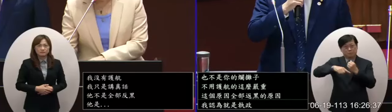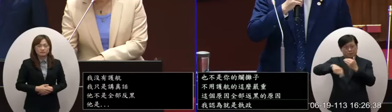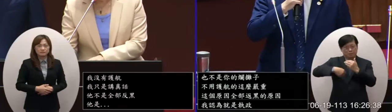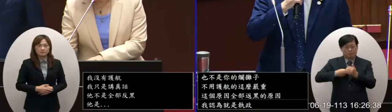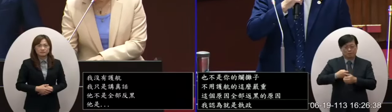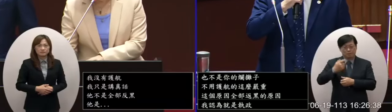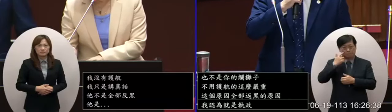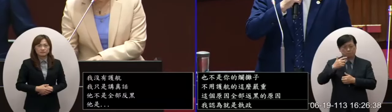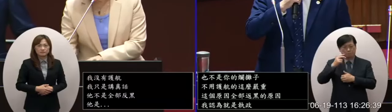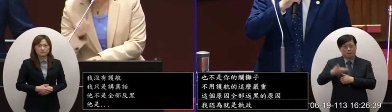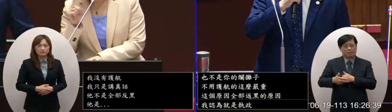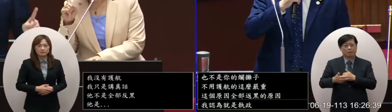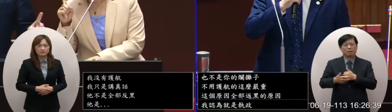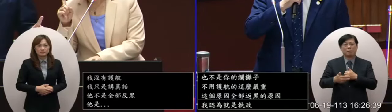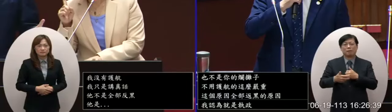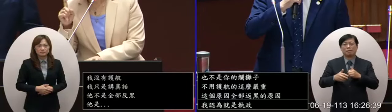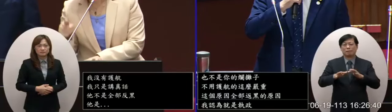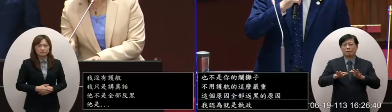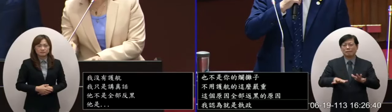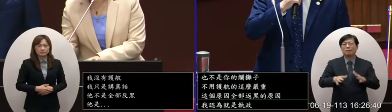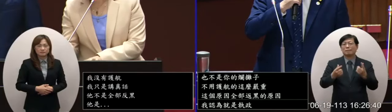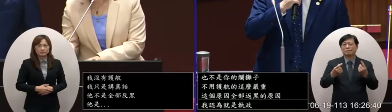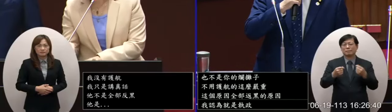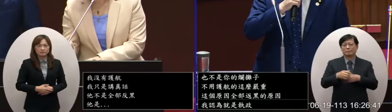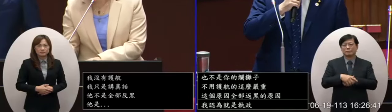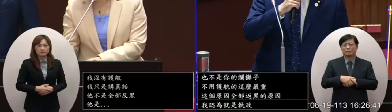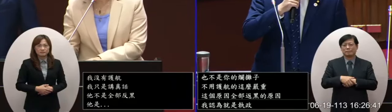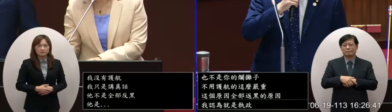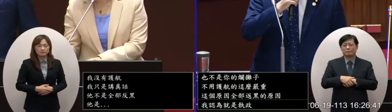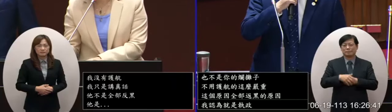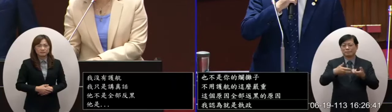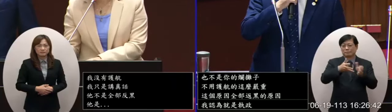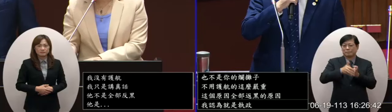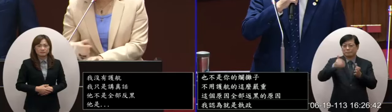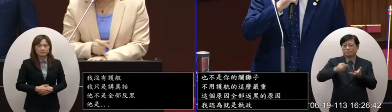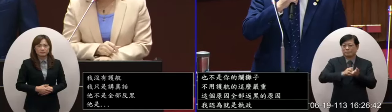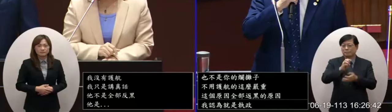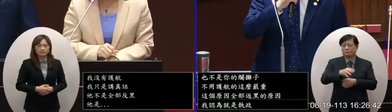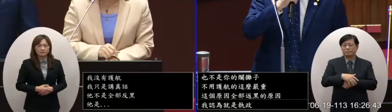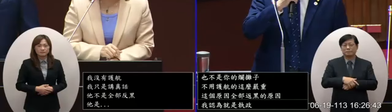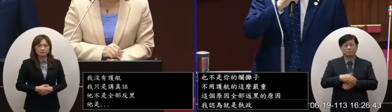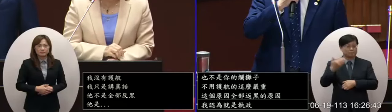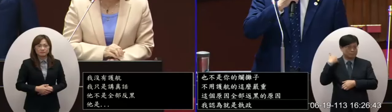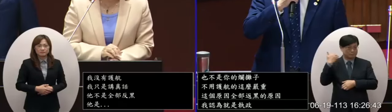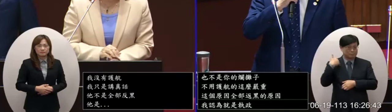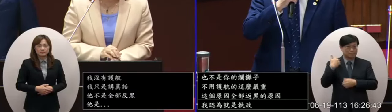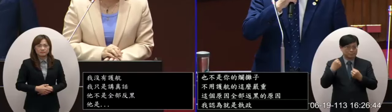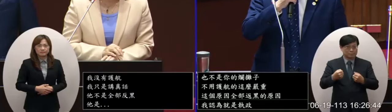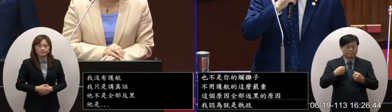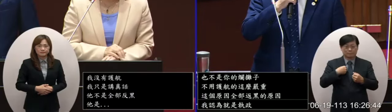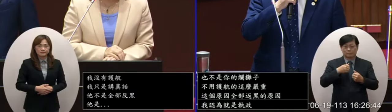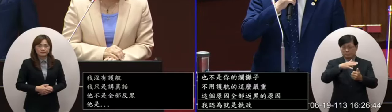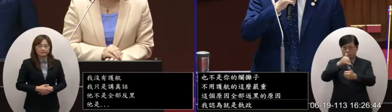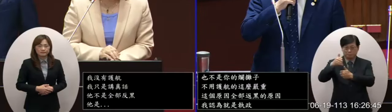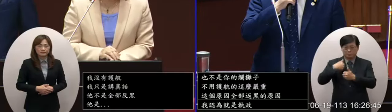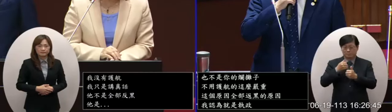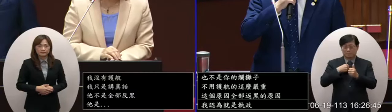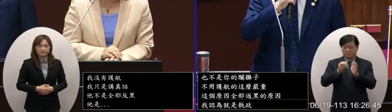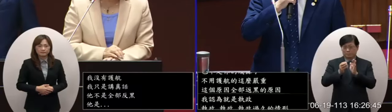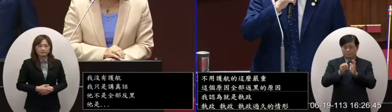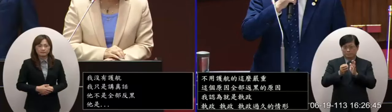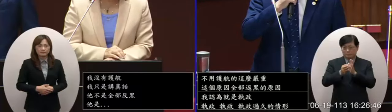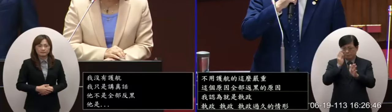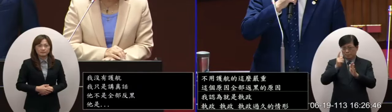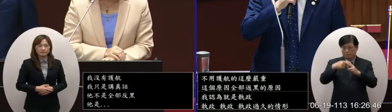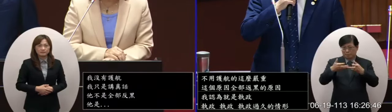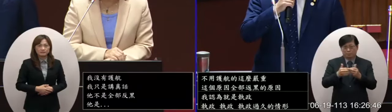的不尊重。那我也跟这个部长报告一下其实当时我们在开这个调查小组委员